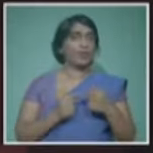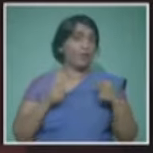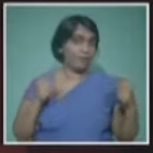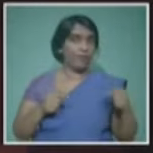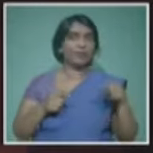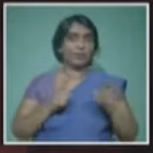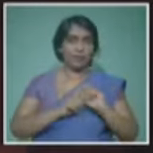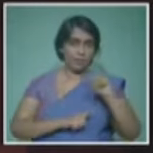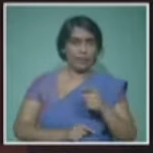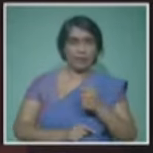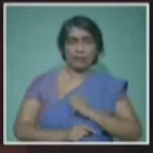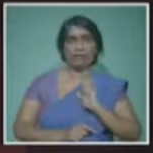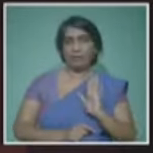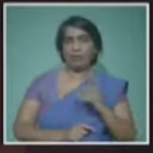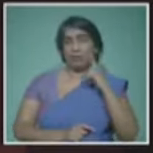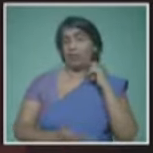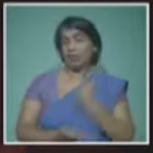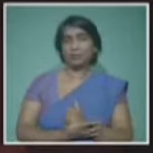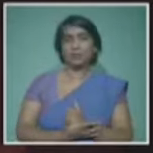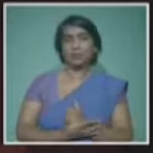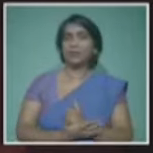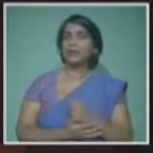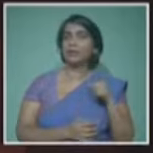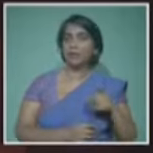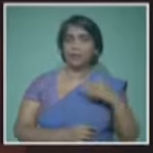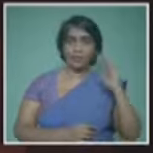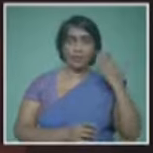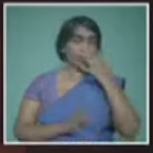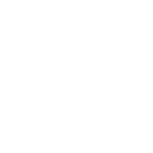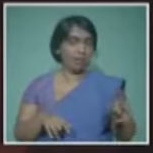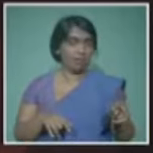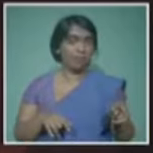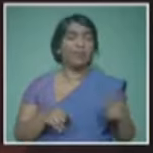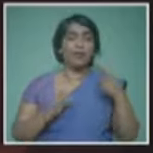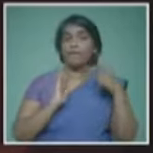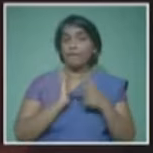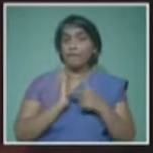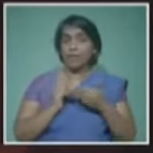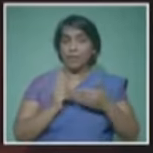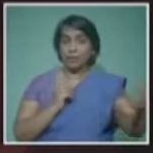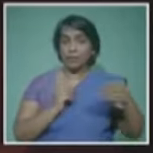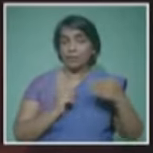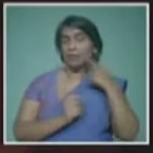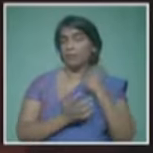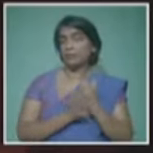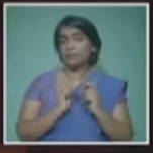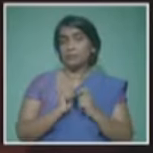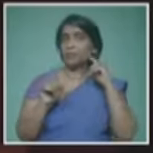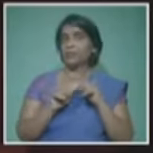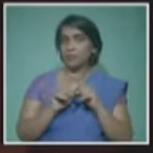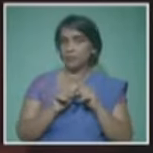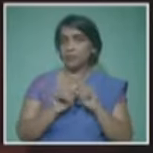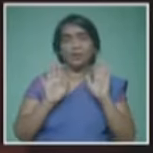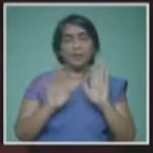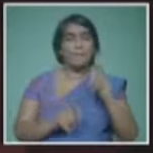මේ සභාවේදී කතා කරා මේක දරා ගන්න බැරි දෙයක් කියලා මේක විශේෂයෙන්ම පාසල් දරුවන්ගේ විභාග සමයටත් බරපතල ලෙස බලපානවා කියන කාරණාව